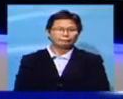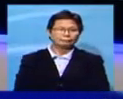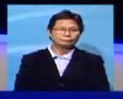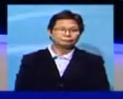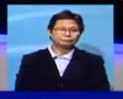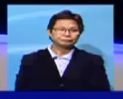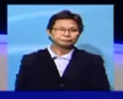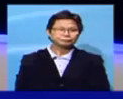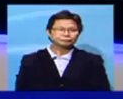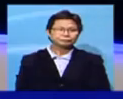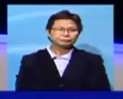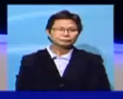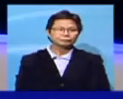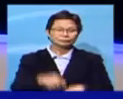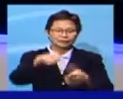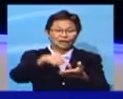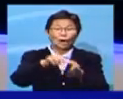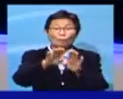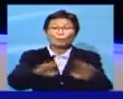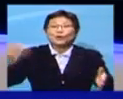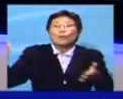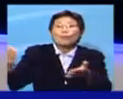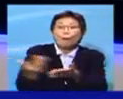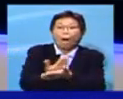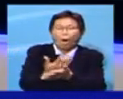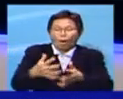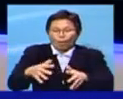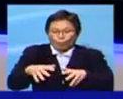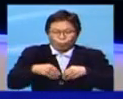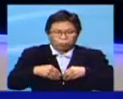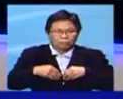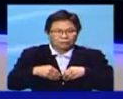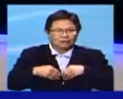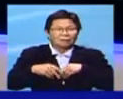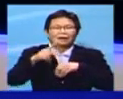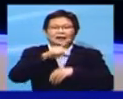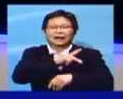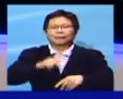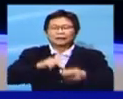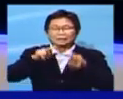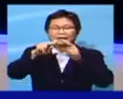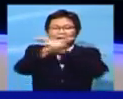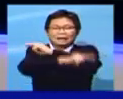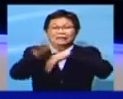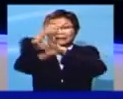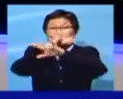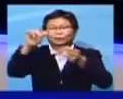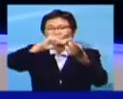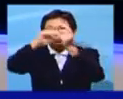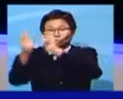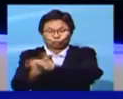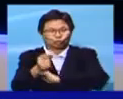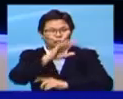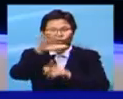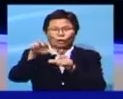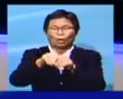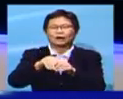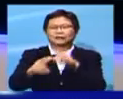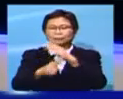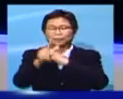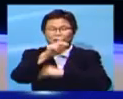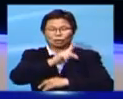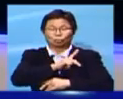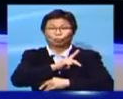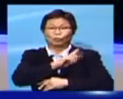Petronas ini berita baru diterima kabinet Negeri Sarawak dirombak melibatkan timbalan ketua menteri baharu dua